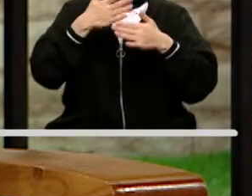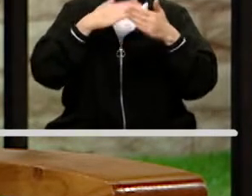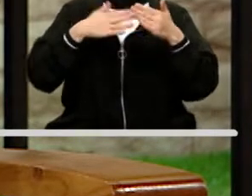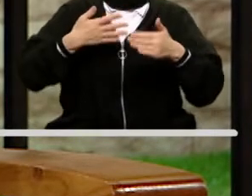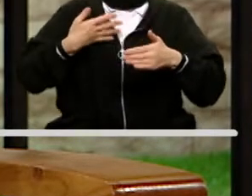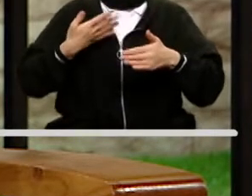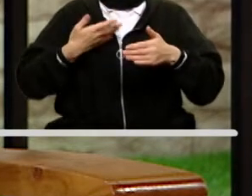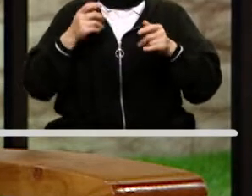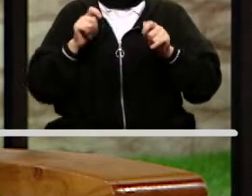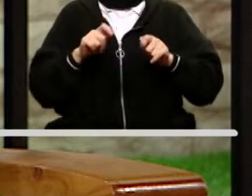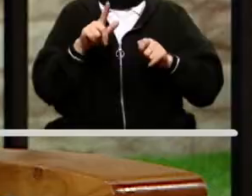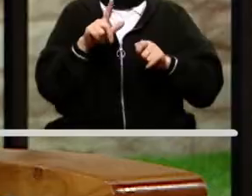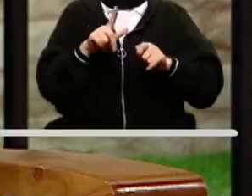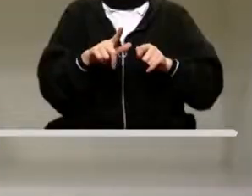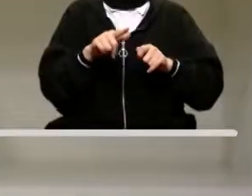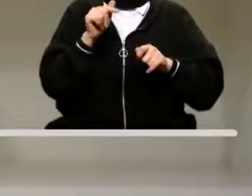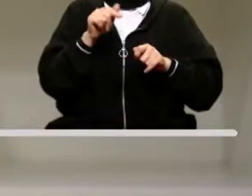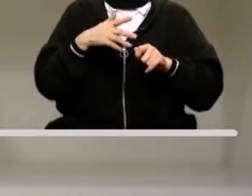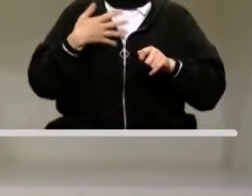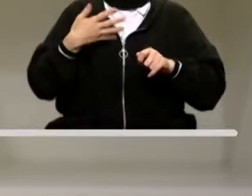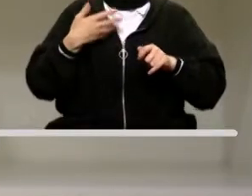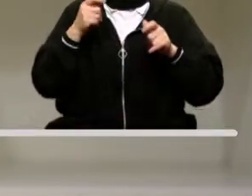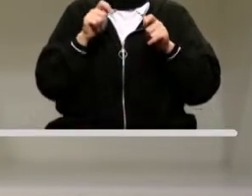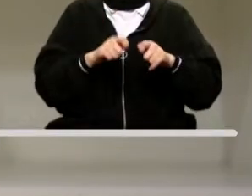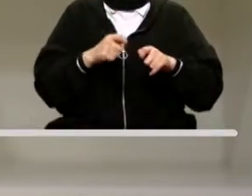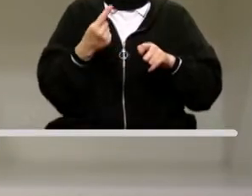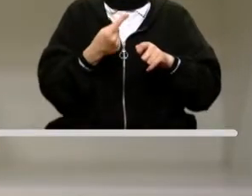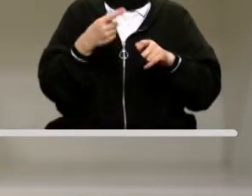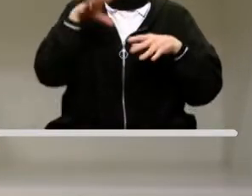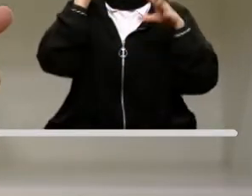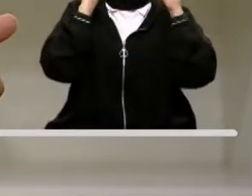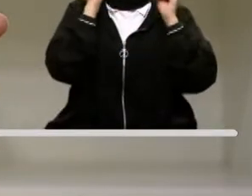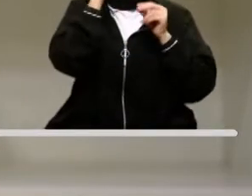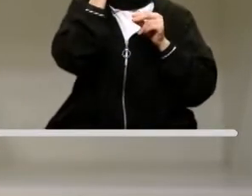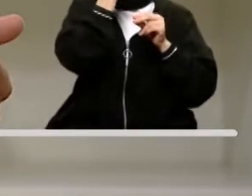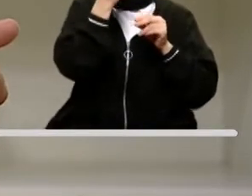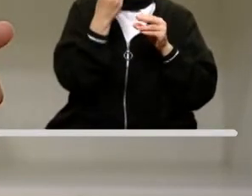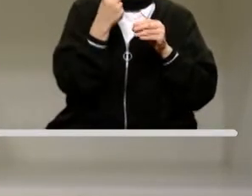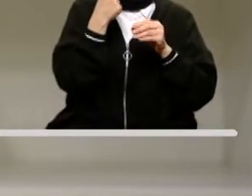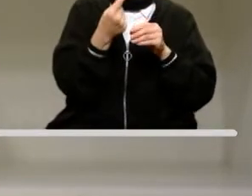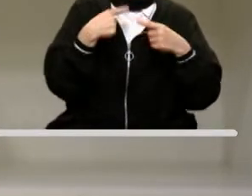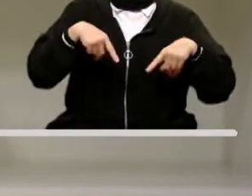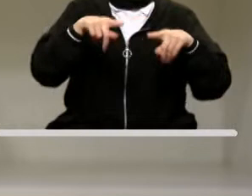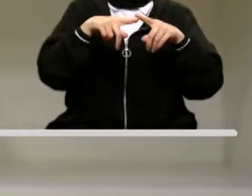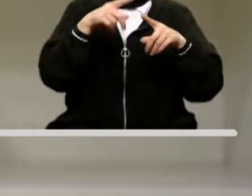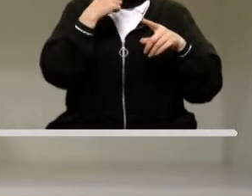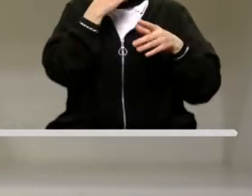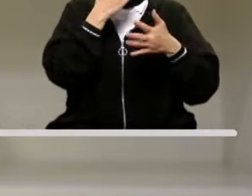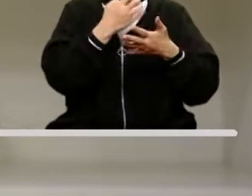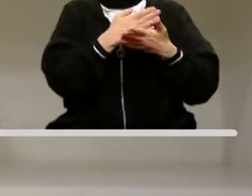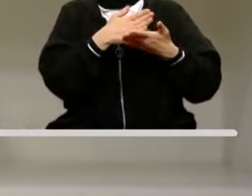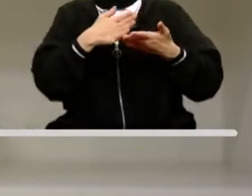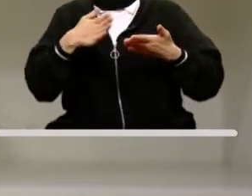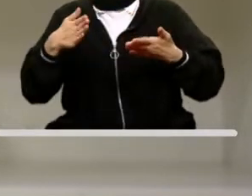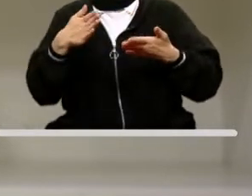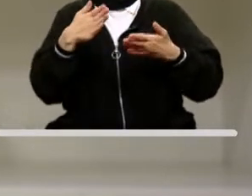çocuğun hani öğrenmek için yöneldiği şey dedi. Bizler için de aslında zannediyorum ömrümüz boyunca hayatımız sona erene kadar bu hiç bitmeyecek bir